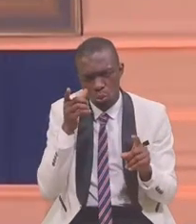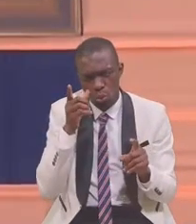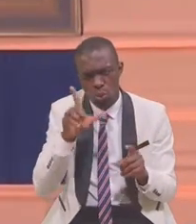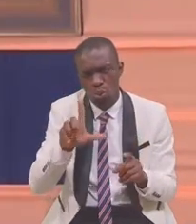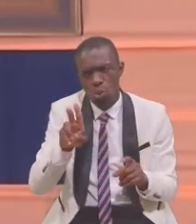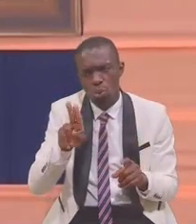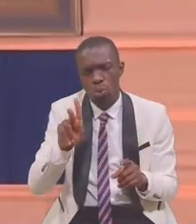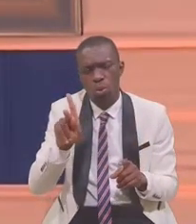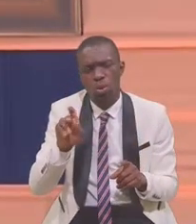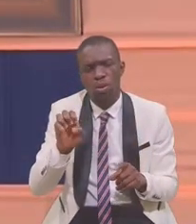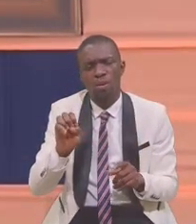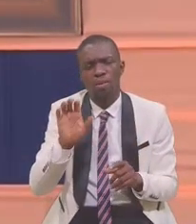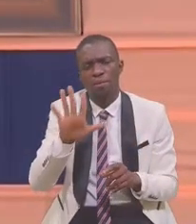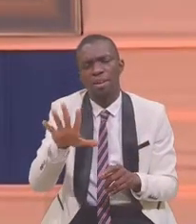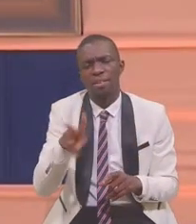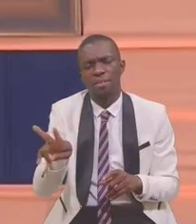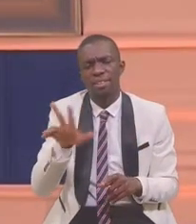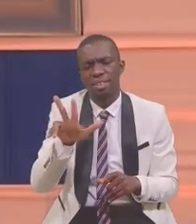Luc 5, 32.